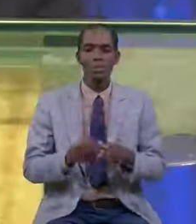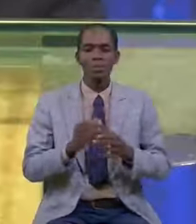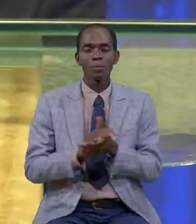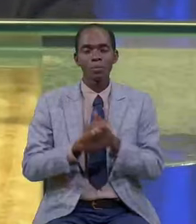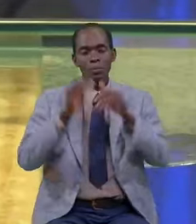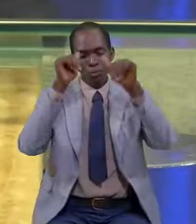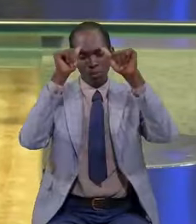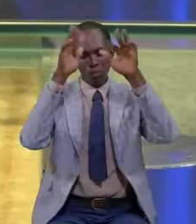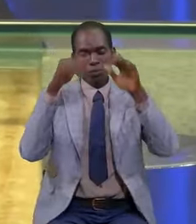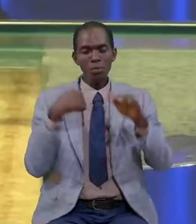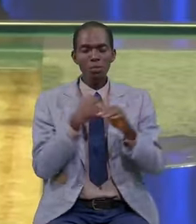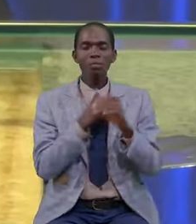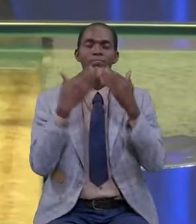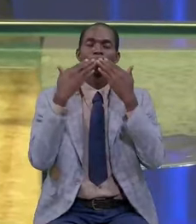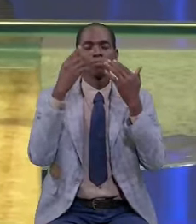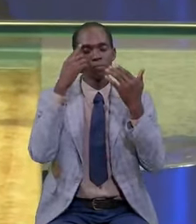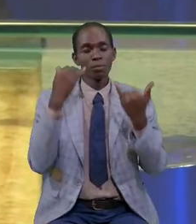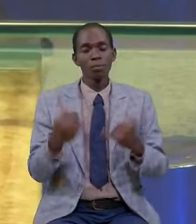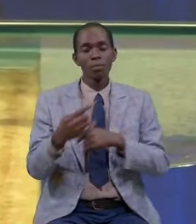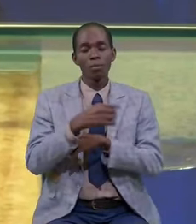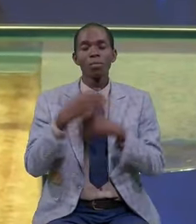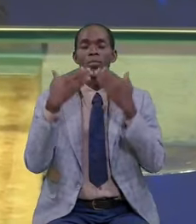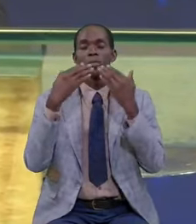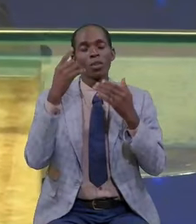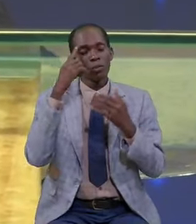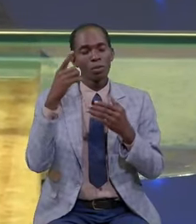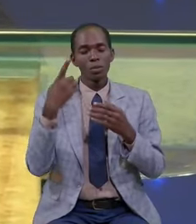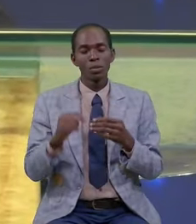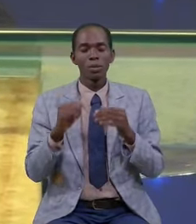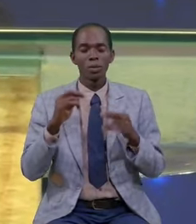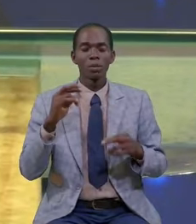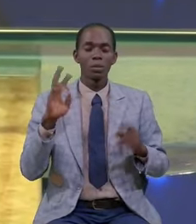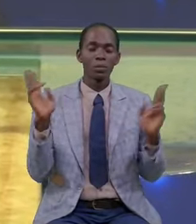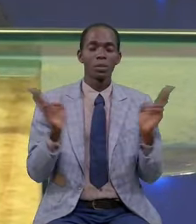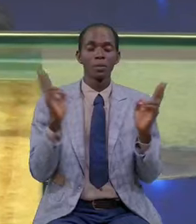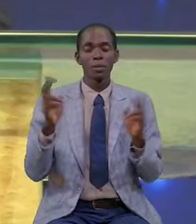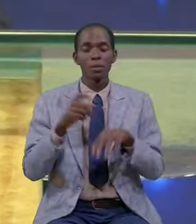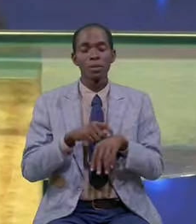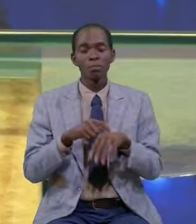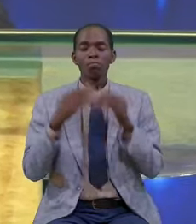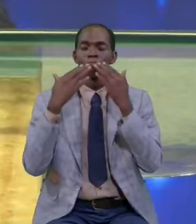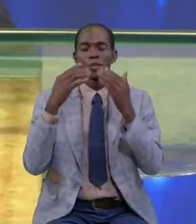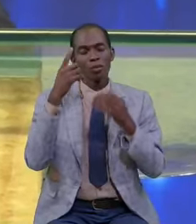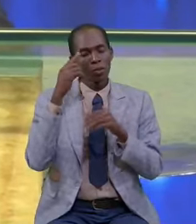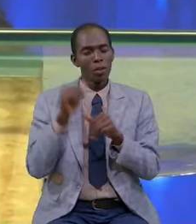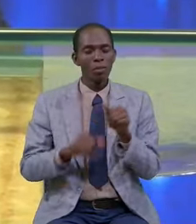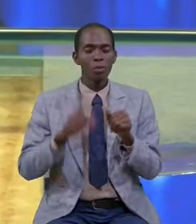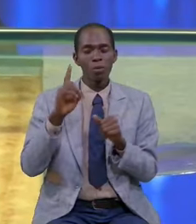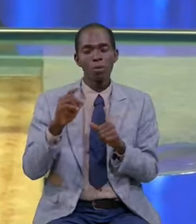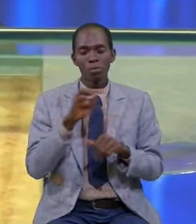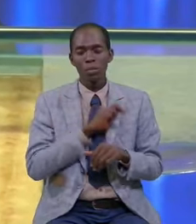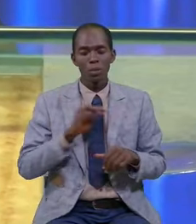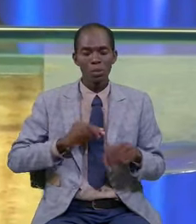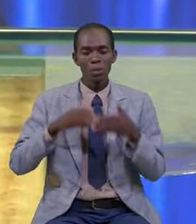nous te remercions pour ce jour. Merci pour la session de réveil. Merci pour tout le monde, les membres, les dirigeants,